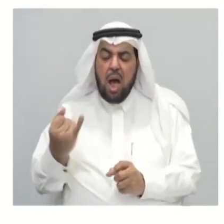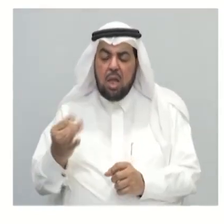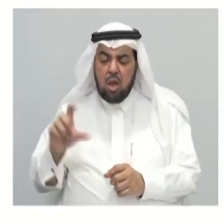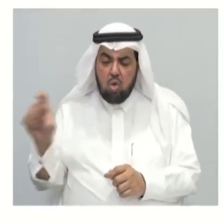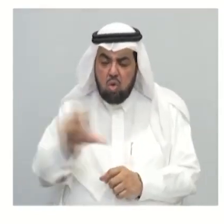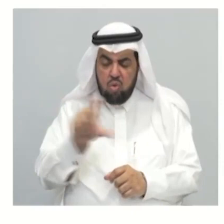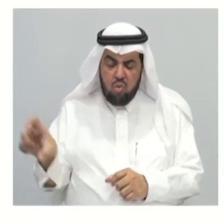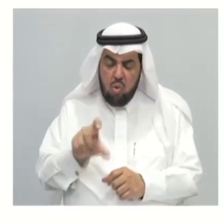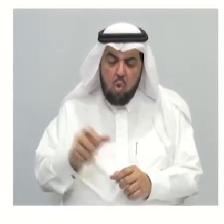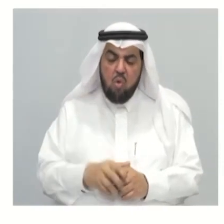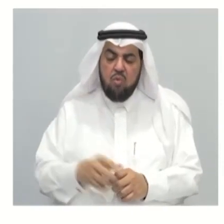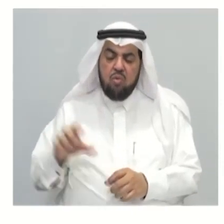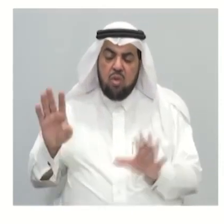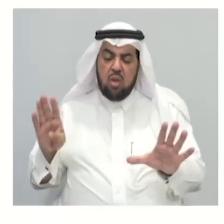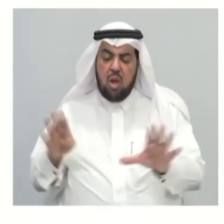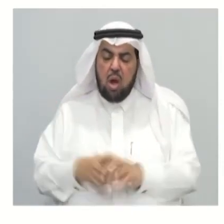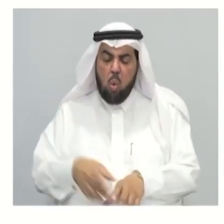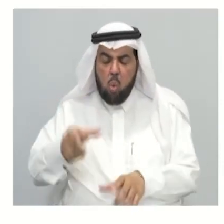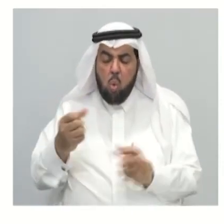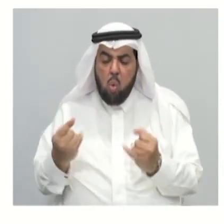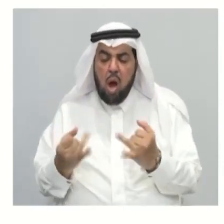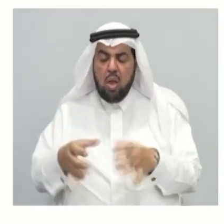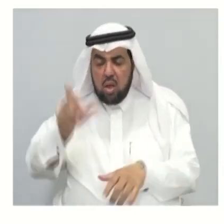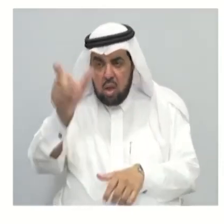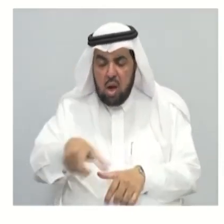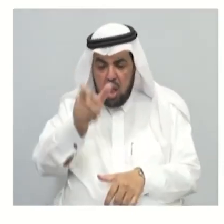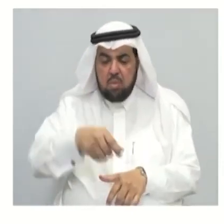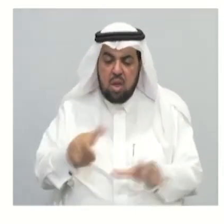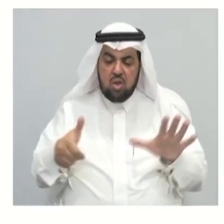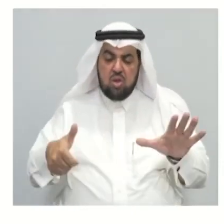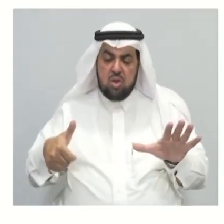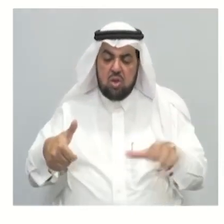الصفوف ت وعدد الاعمده